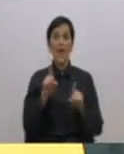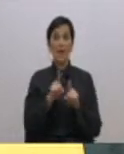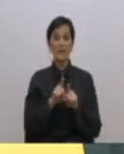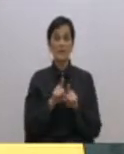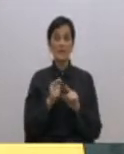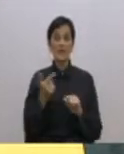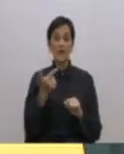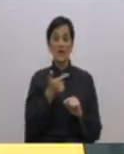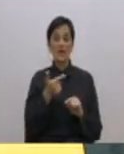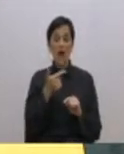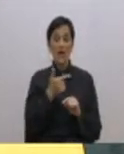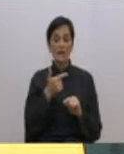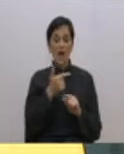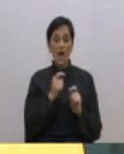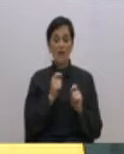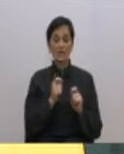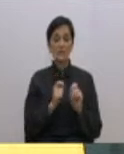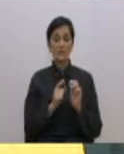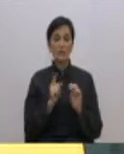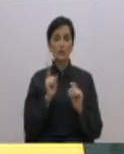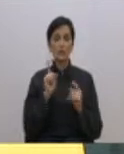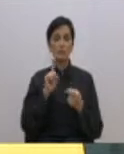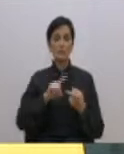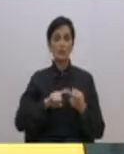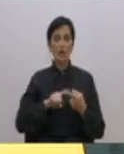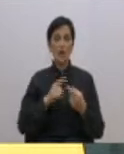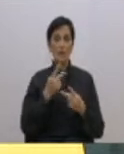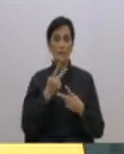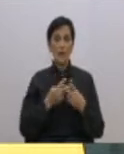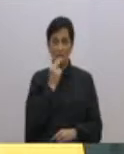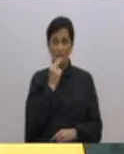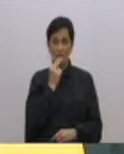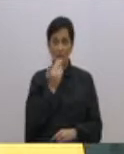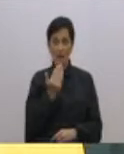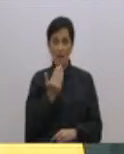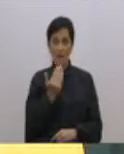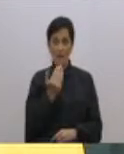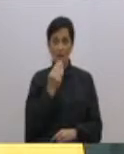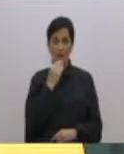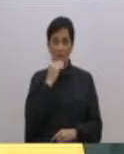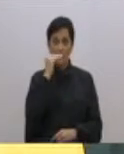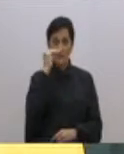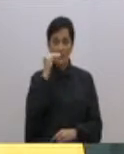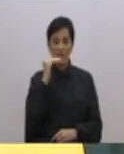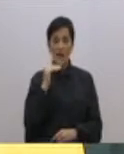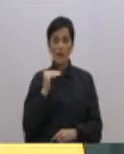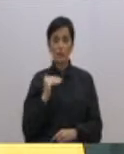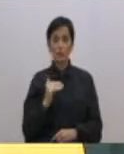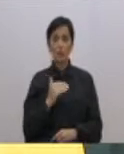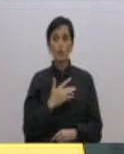ასე რომელიც შეეხება პატიმართა კვების სიონს, გულისხმობ იმას, რომ